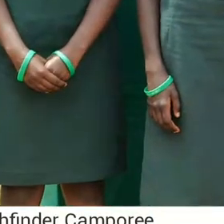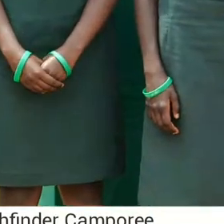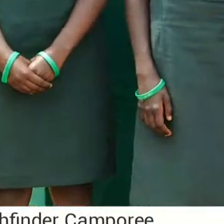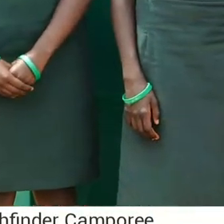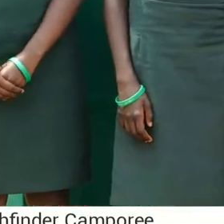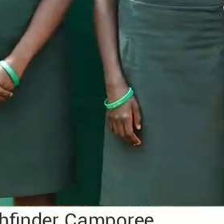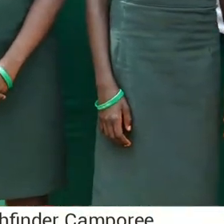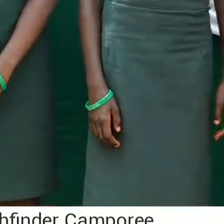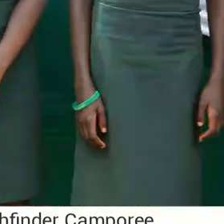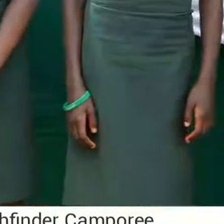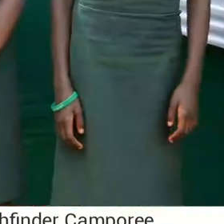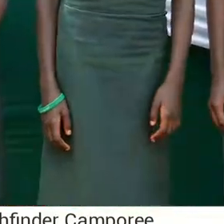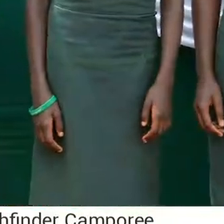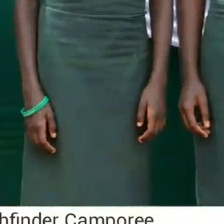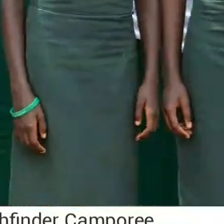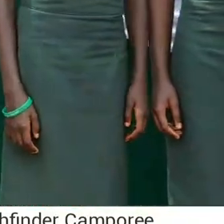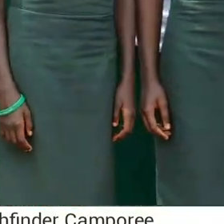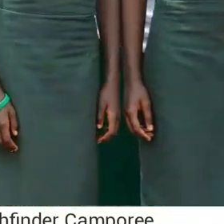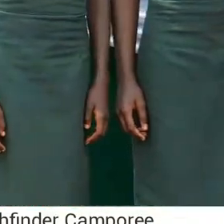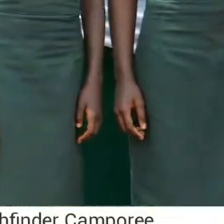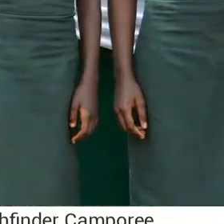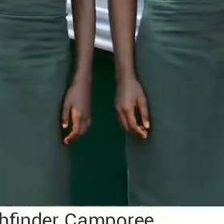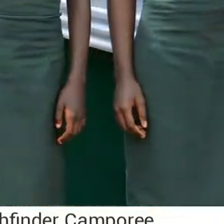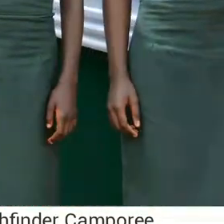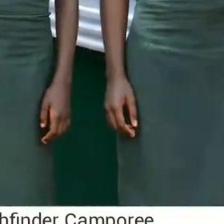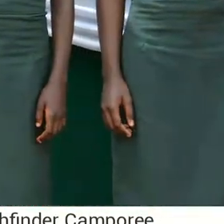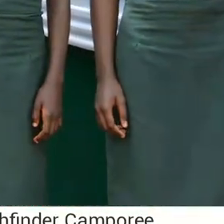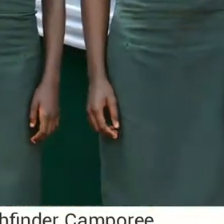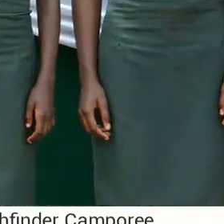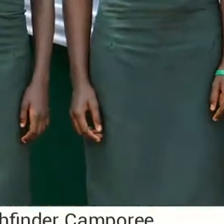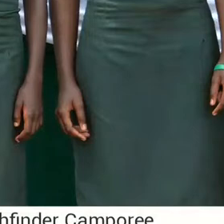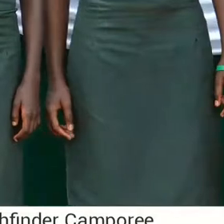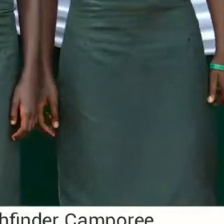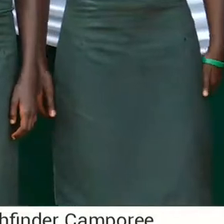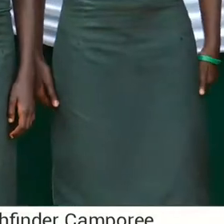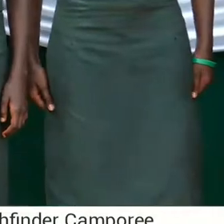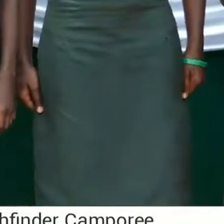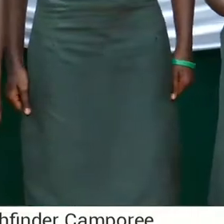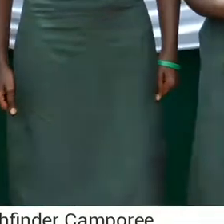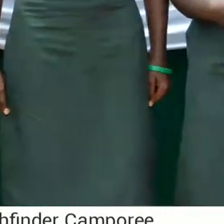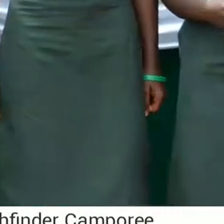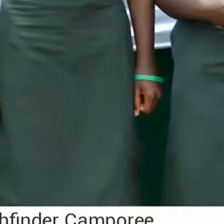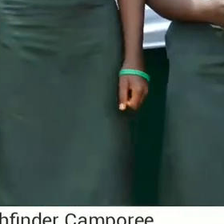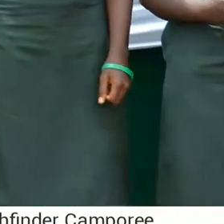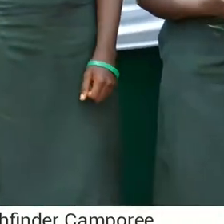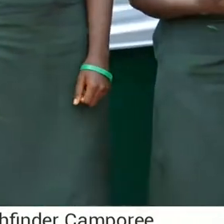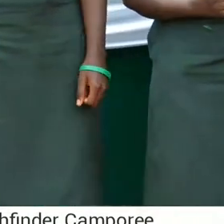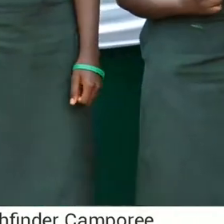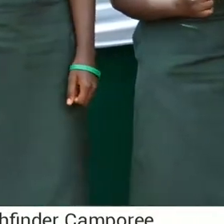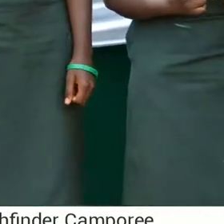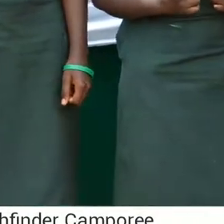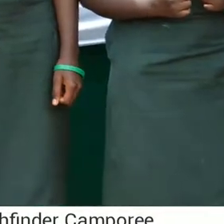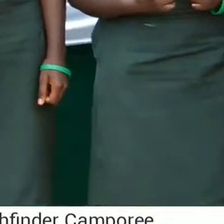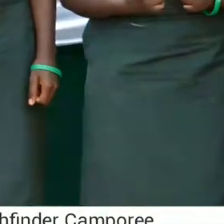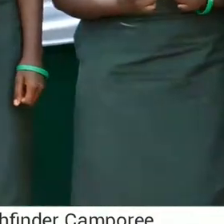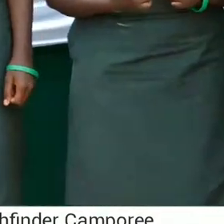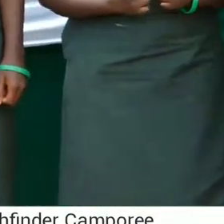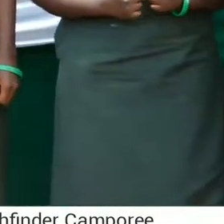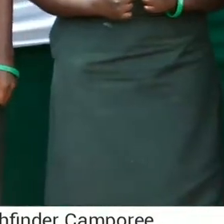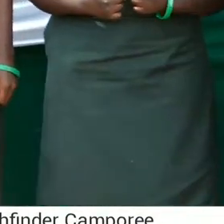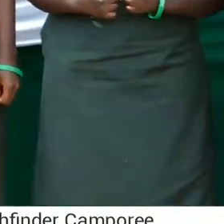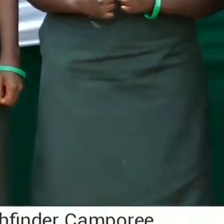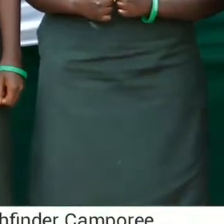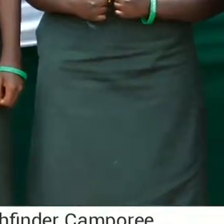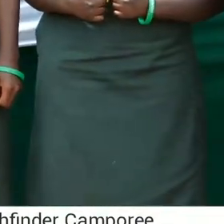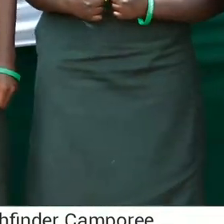Leo upo mwenye nguvu, na kesho wewe ni mifupa. Hatima yake mwanadamu